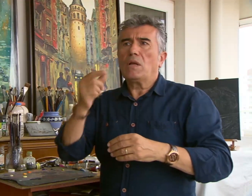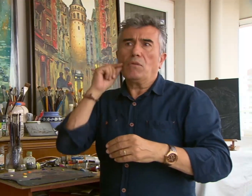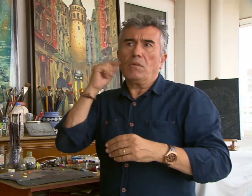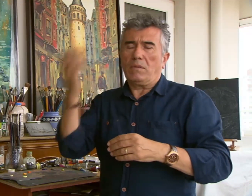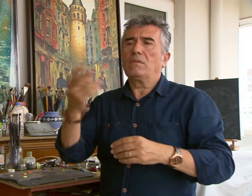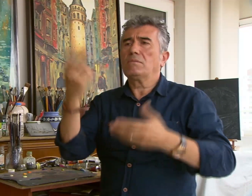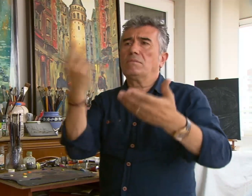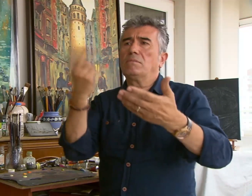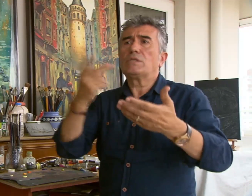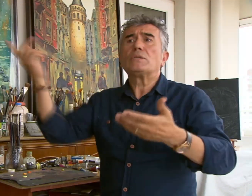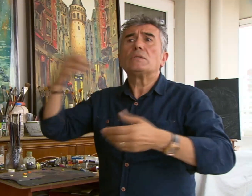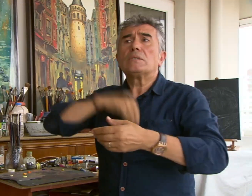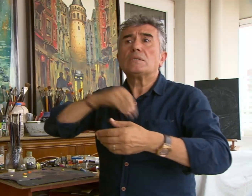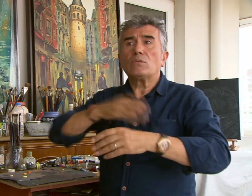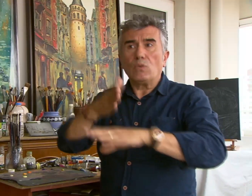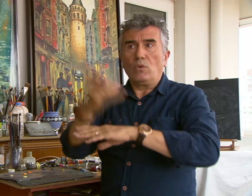gelmiş, resim öğretmeni.